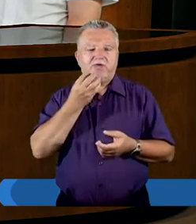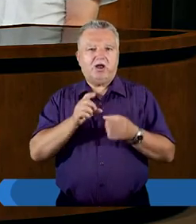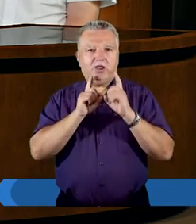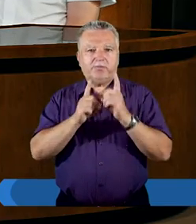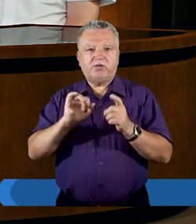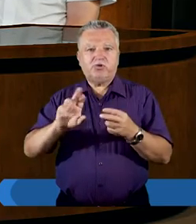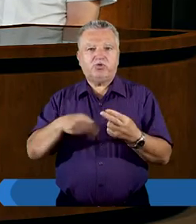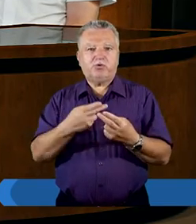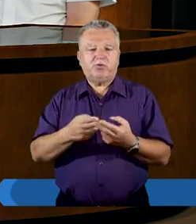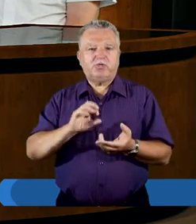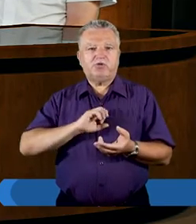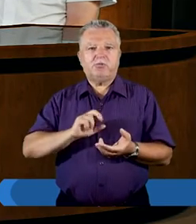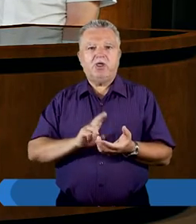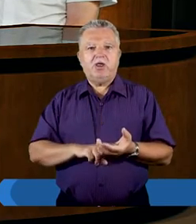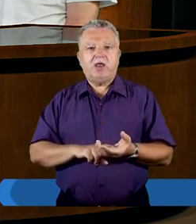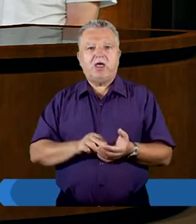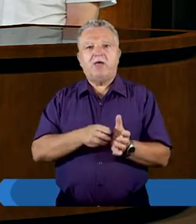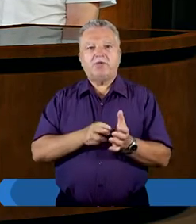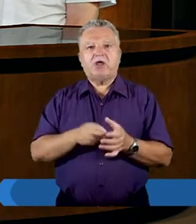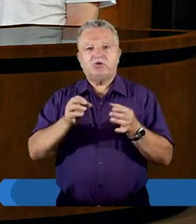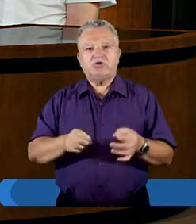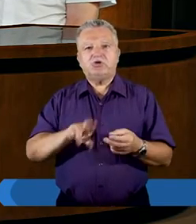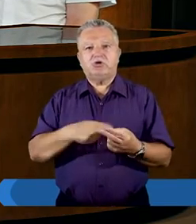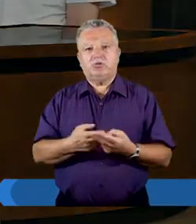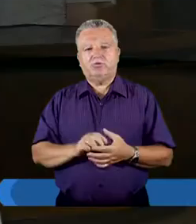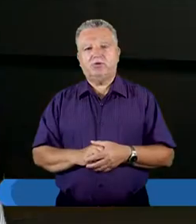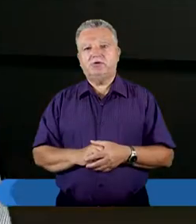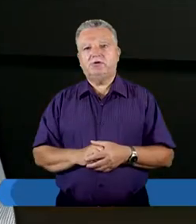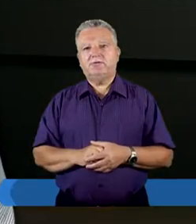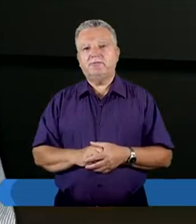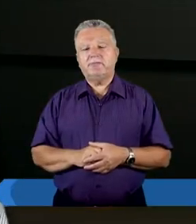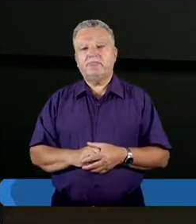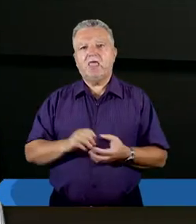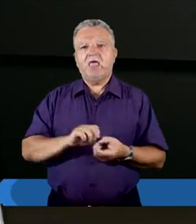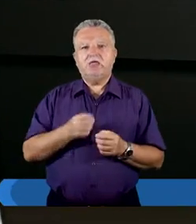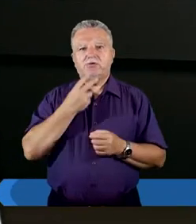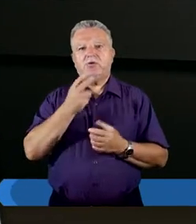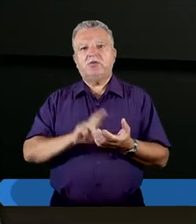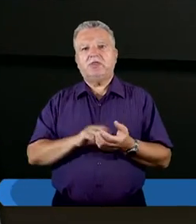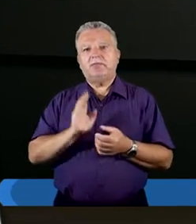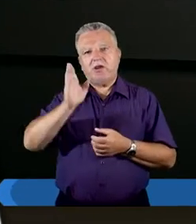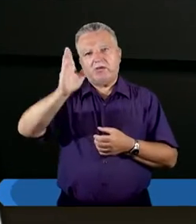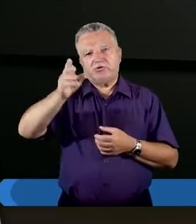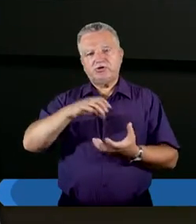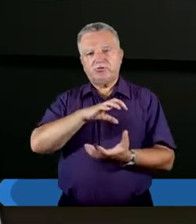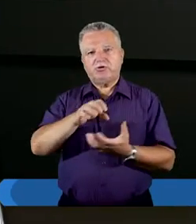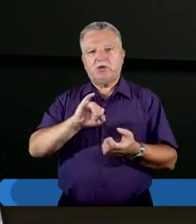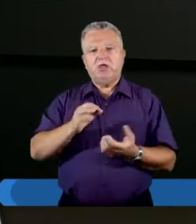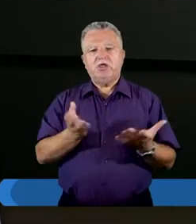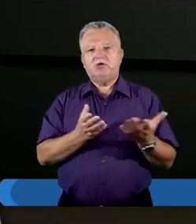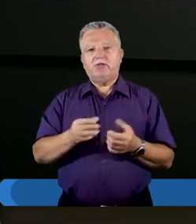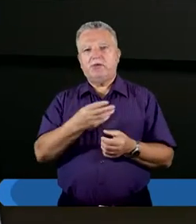odpowiadać sobie na brak odpowiedzi dzisiejszych pytań. Tak, zobaczcie, kiedy spoglądamy na ten przyszły świat i czytamy, nie